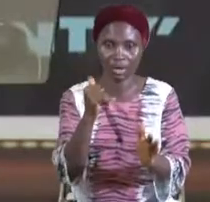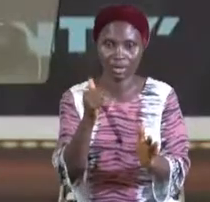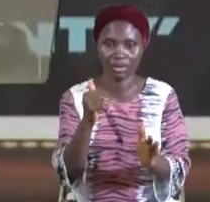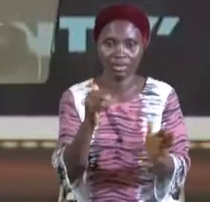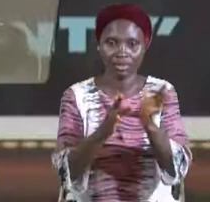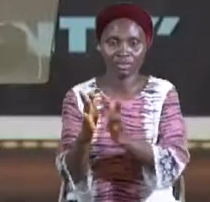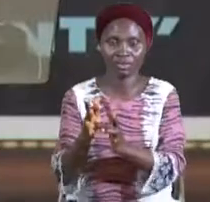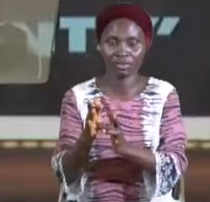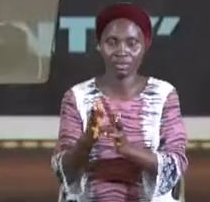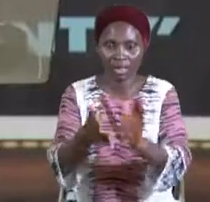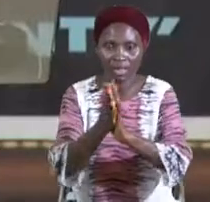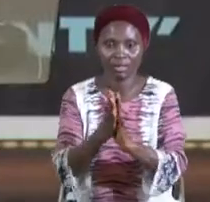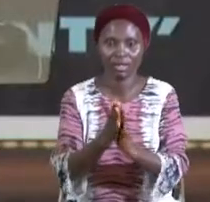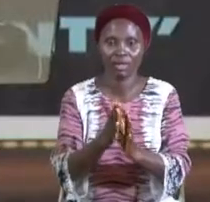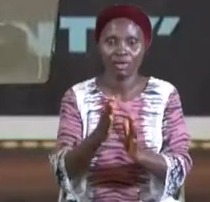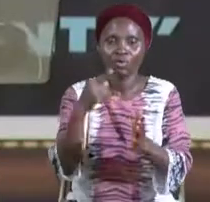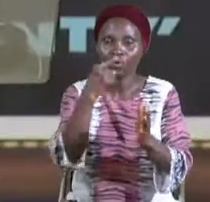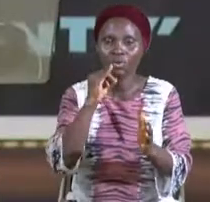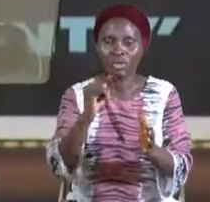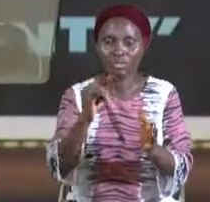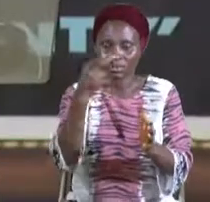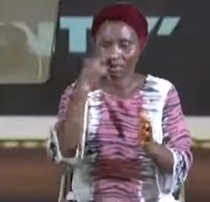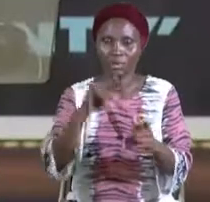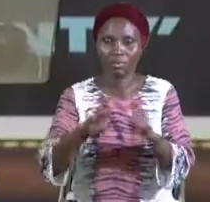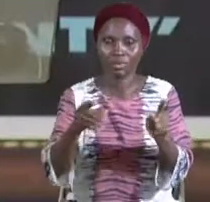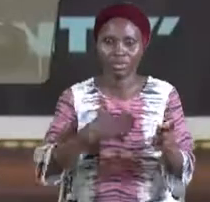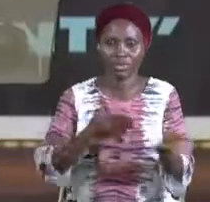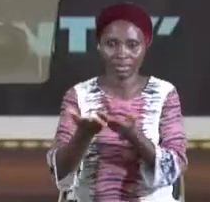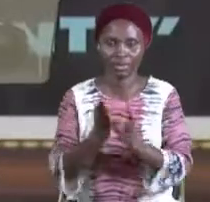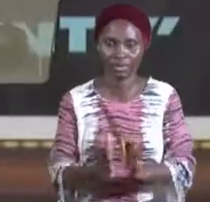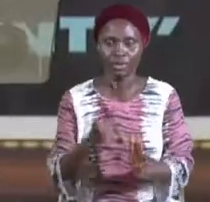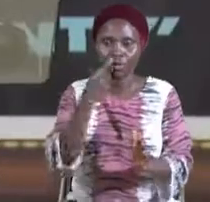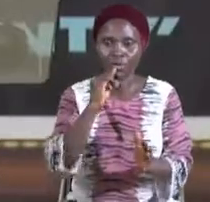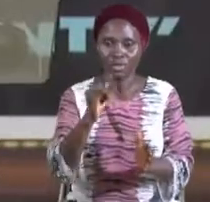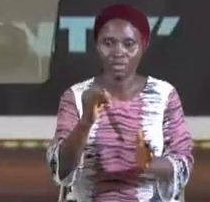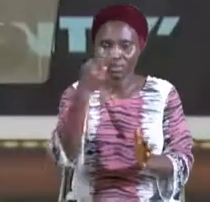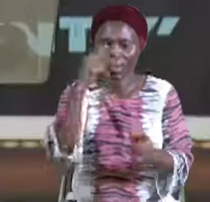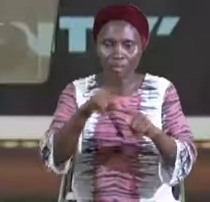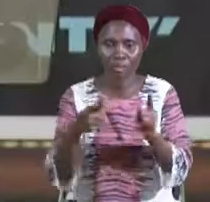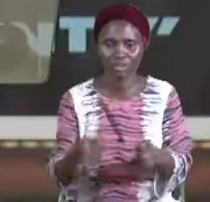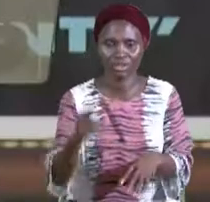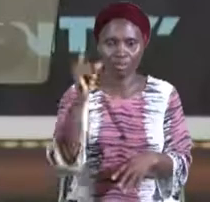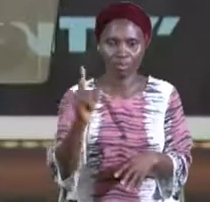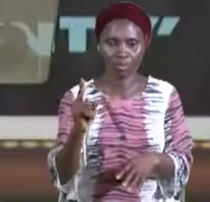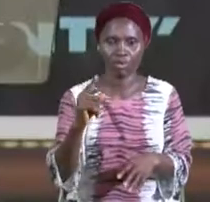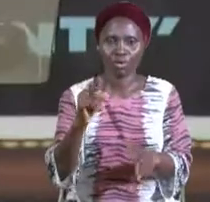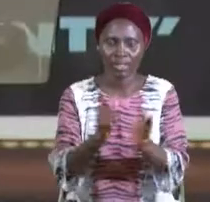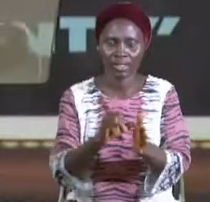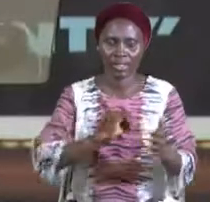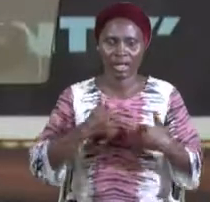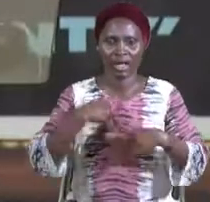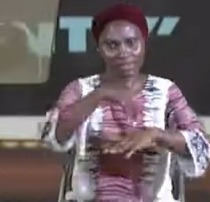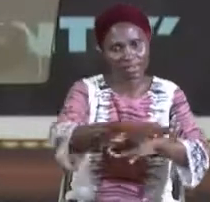mon serviteur, qui est sourd que mon messager, qui est aveugle comme le serviteur que